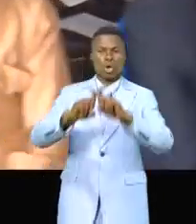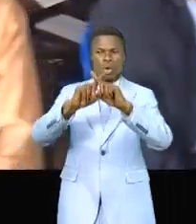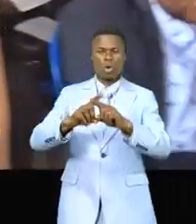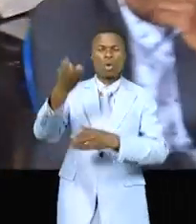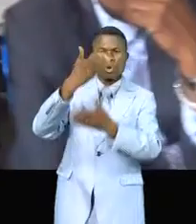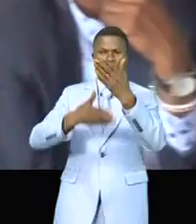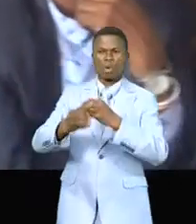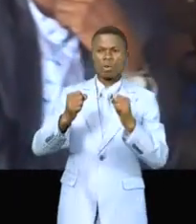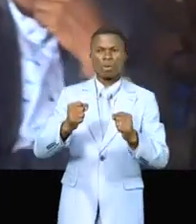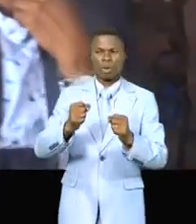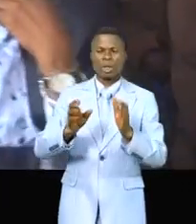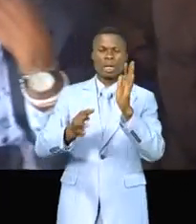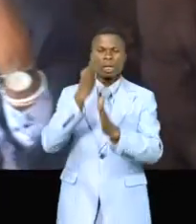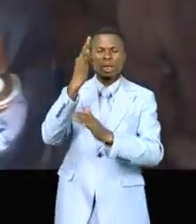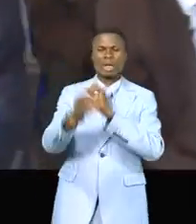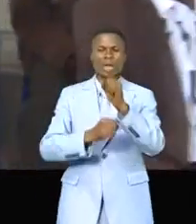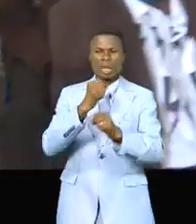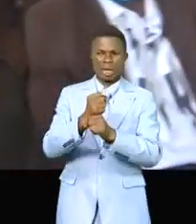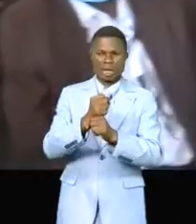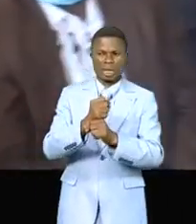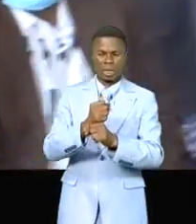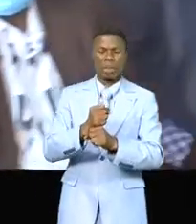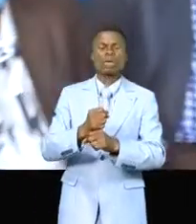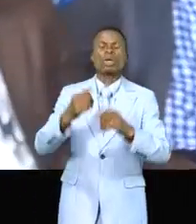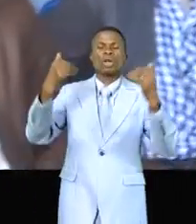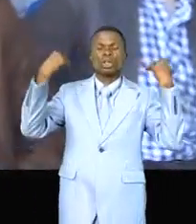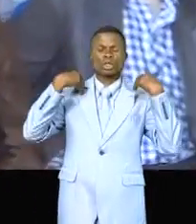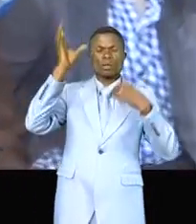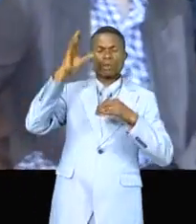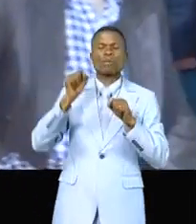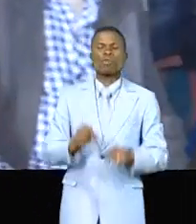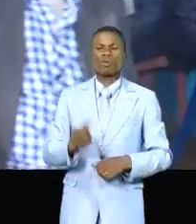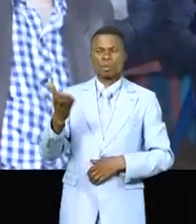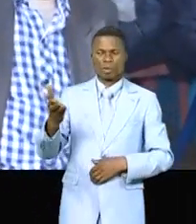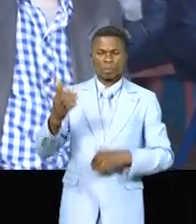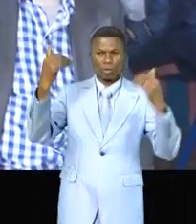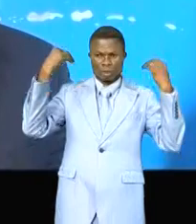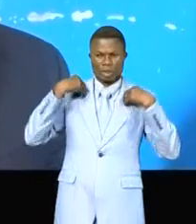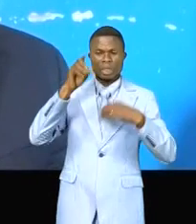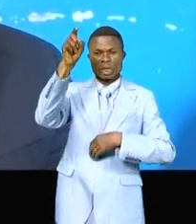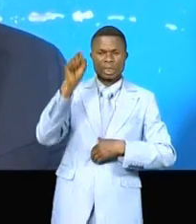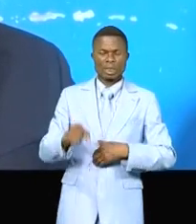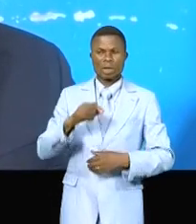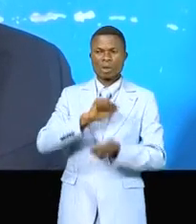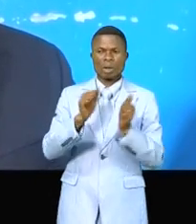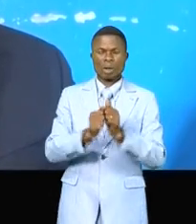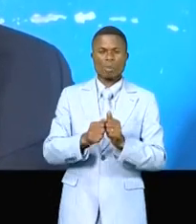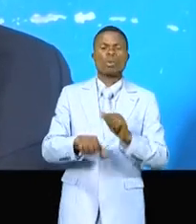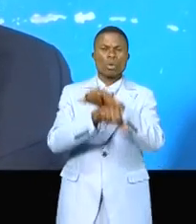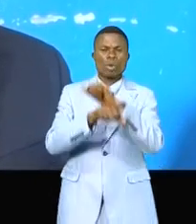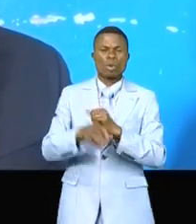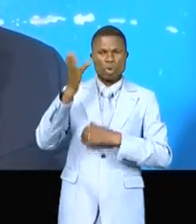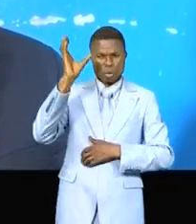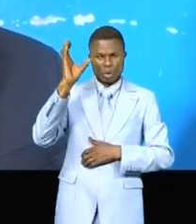trône datent des 13 ans, période du décès du chef coutumier en exercice. Le chef de division des affaires coutumières, Bavon